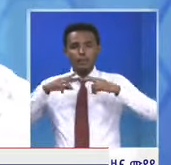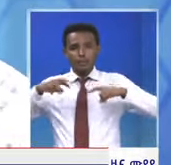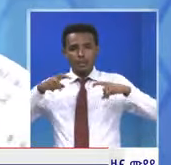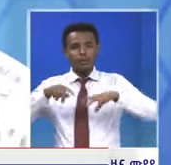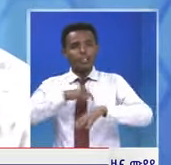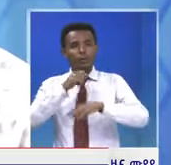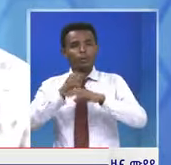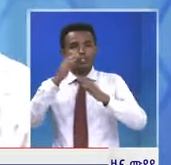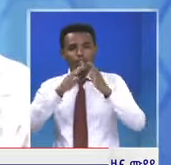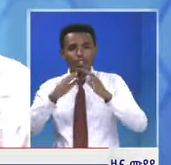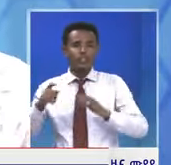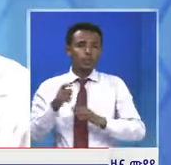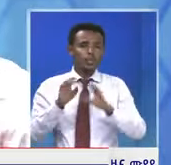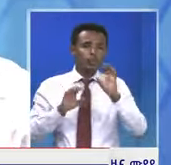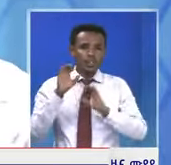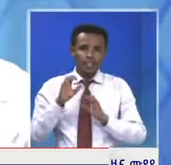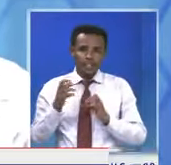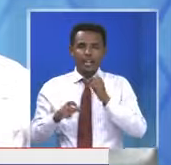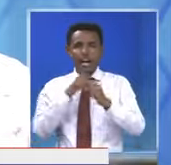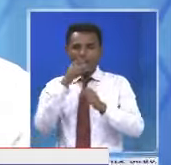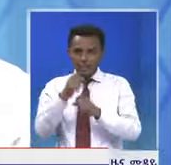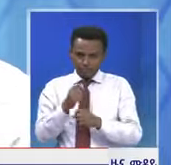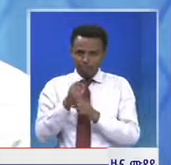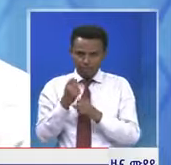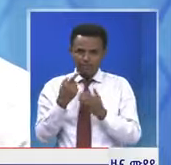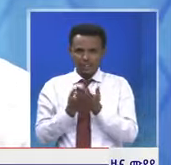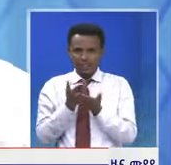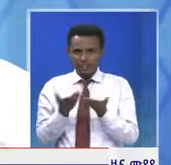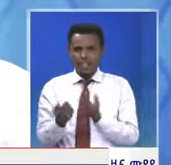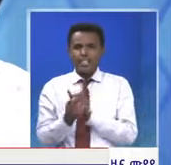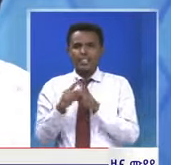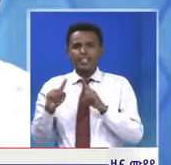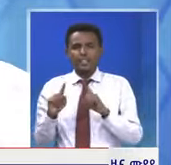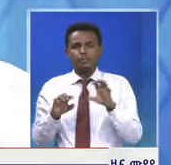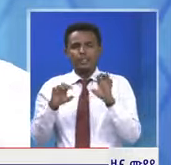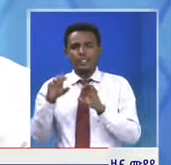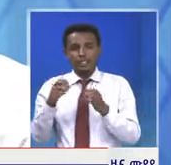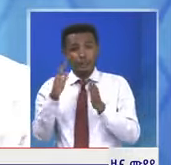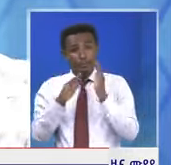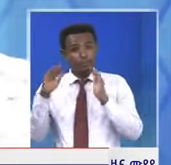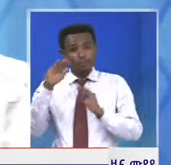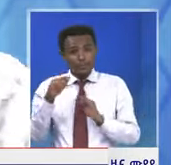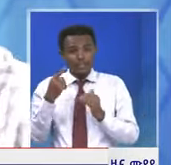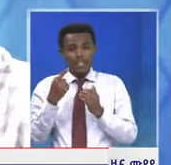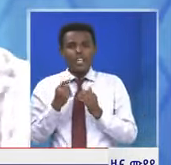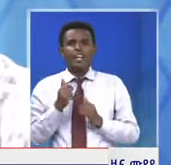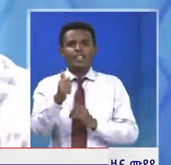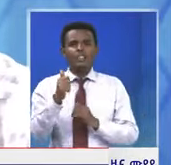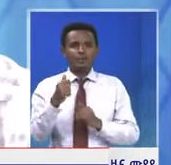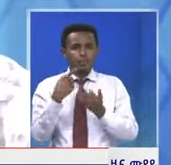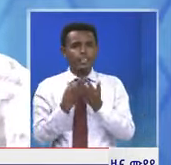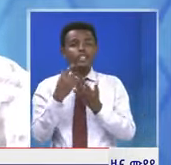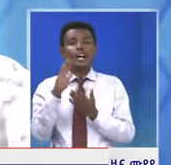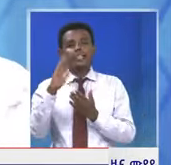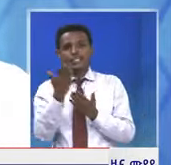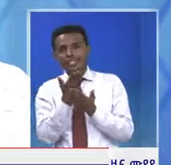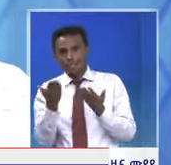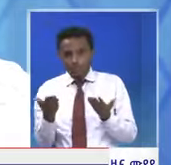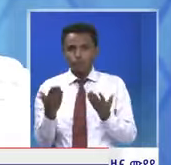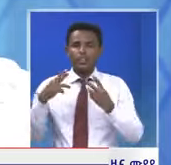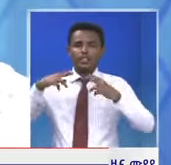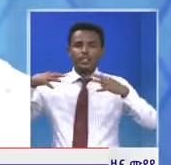ይልቅ ዓለምንና የሰው ልጅን ሁሉ ነጻ ከመያወጣ ኖሌጅ ሴት ከመድረግ ይልቅ ራሳቸው በእንደዛ አይነት ነገር ውስጥ የተተበተቡ